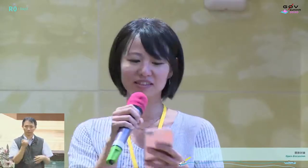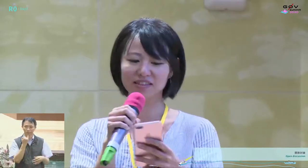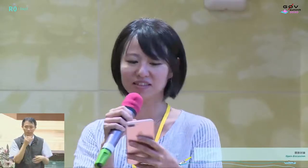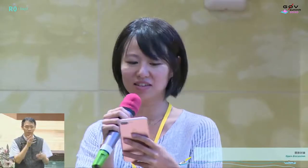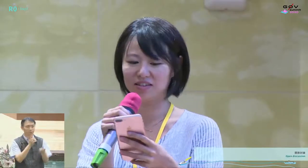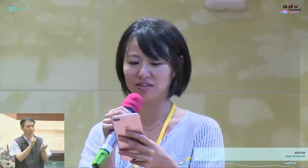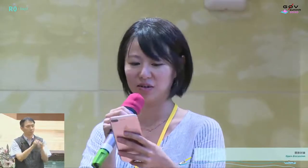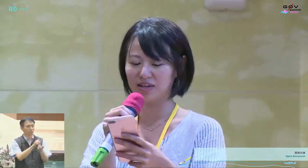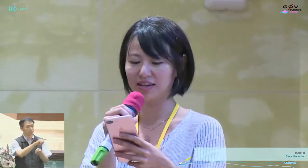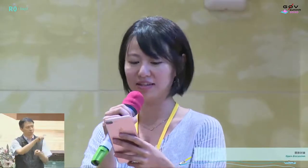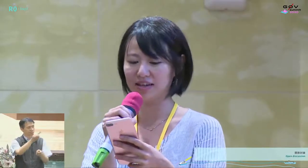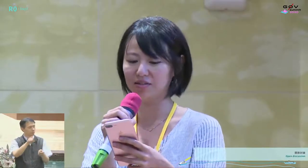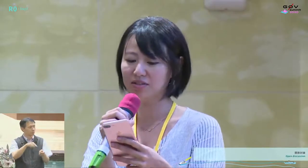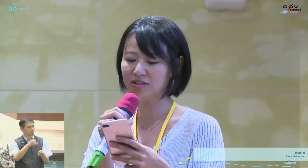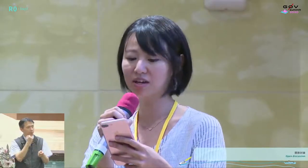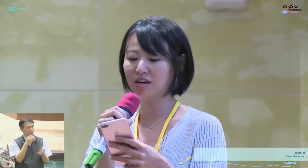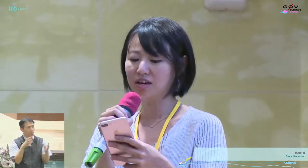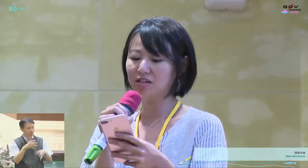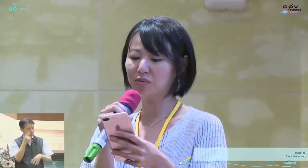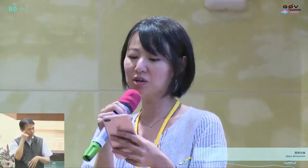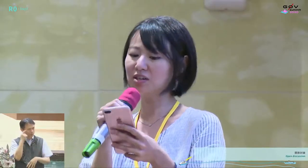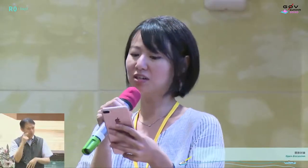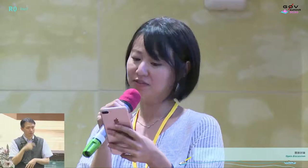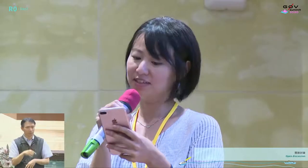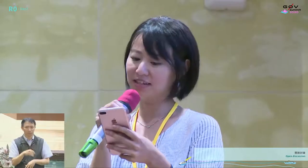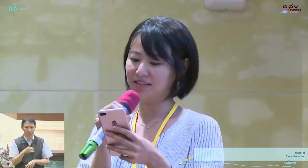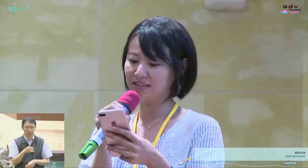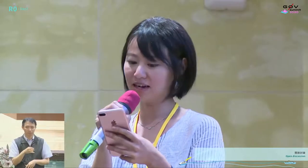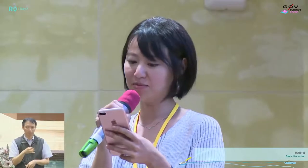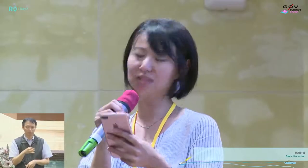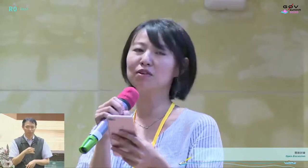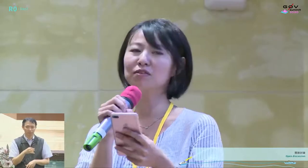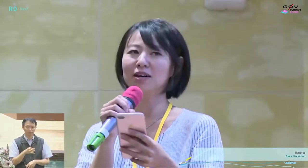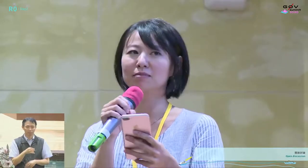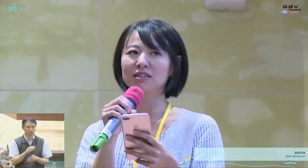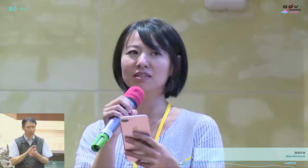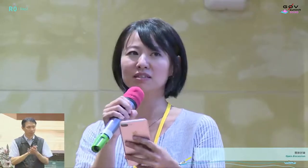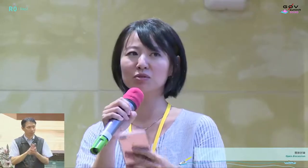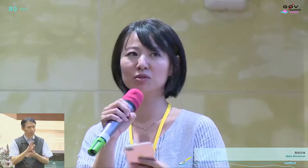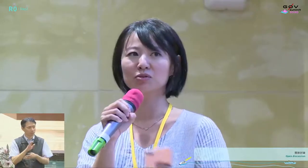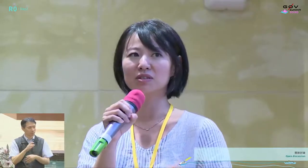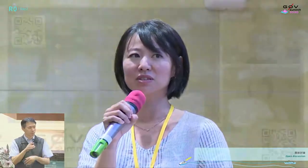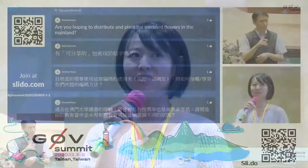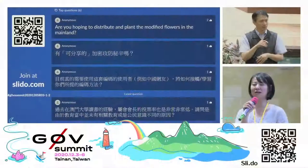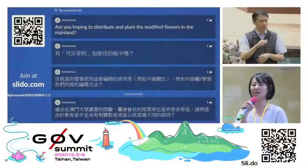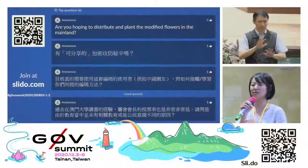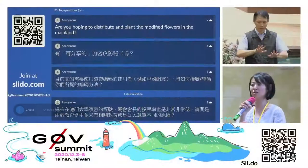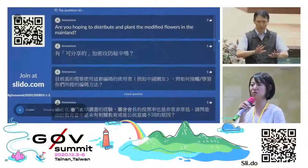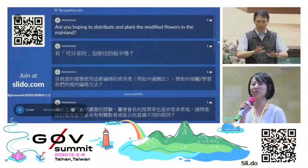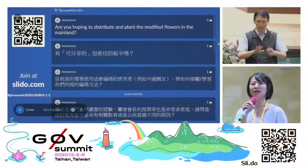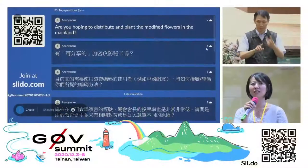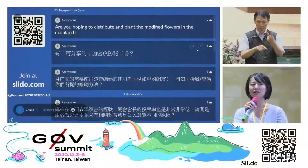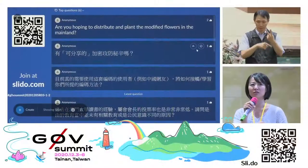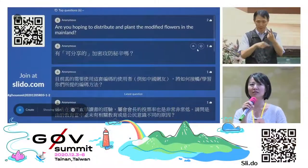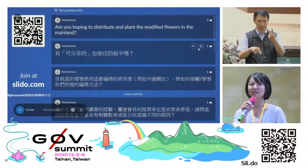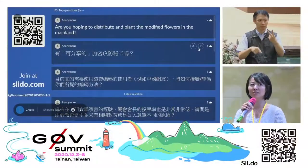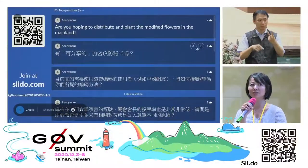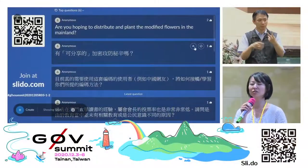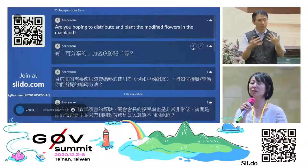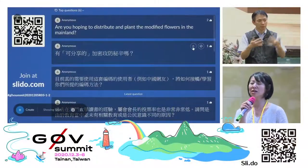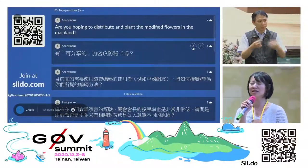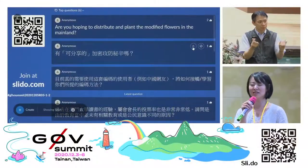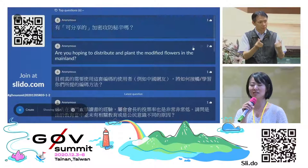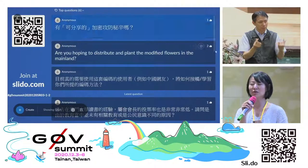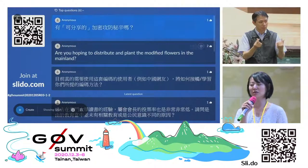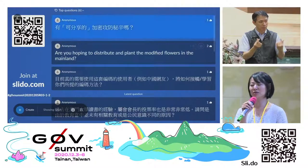和对庞清一实验室都可以想，就是有没有可分享的加密攻防秘辛呢？因为我觉得其实两个人做的案子有点像